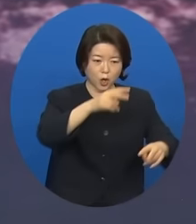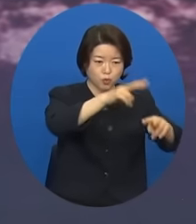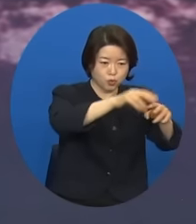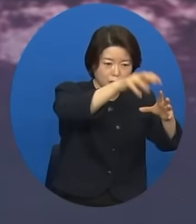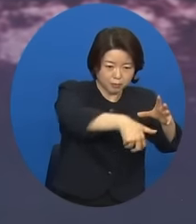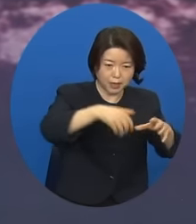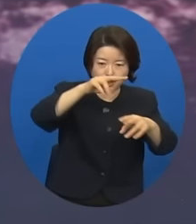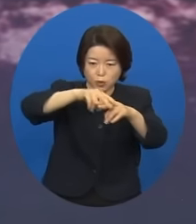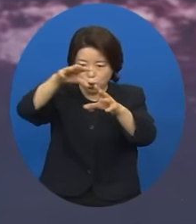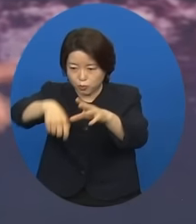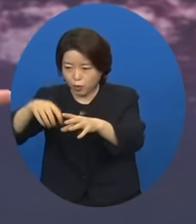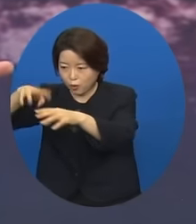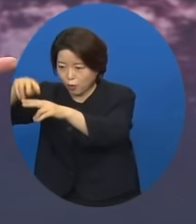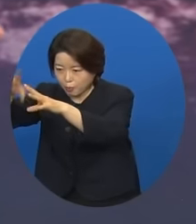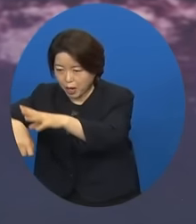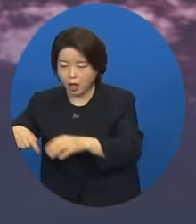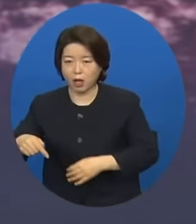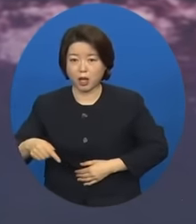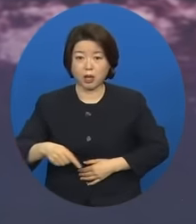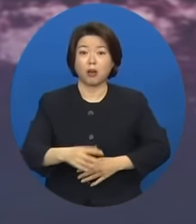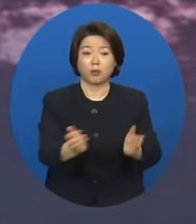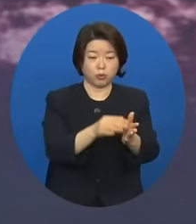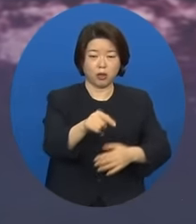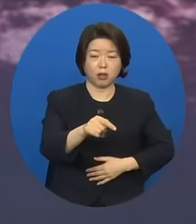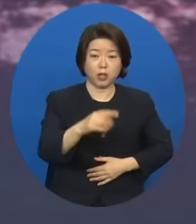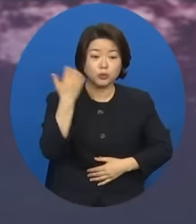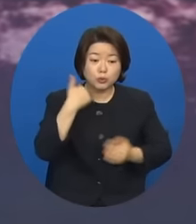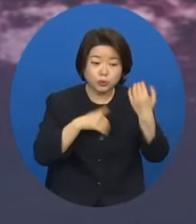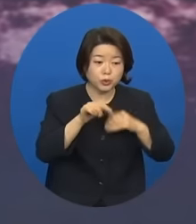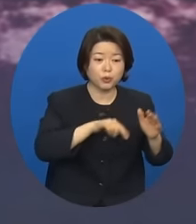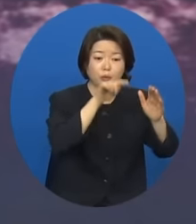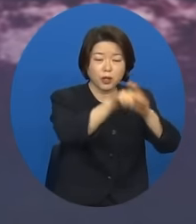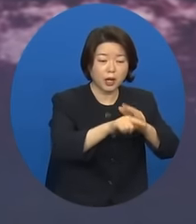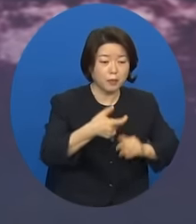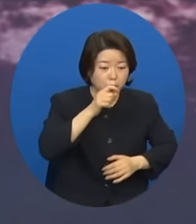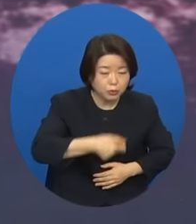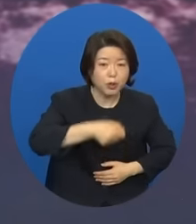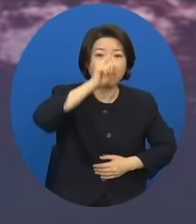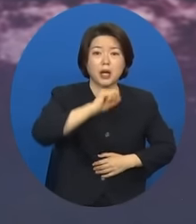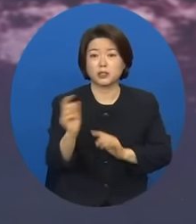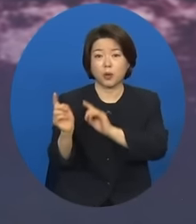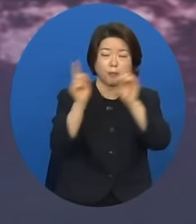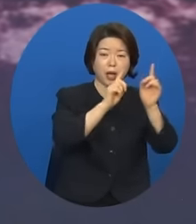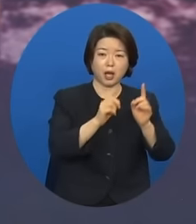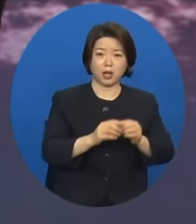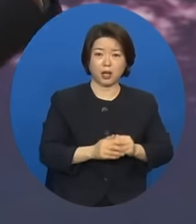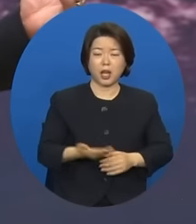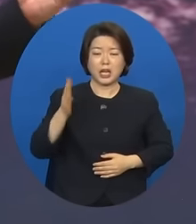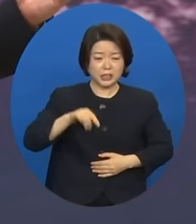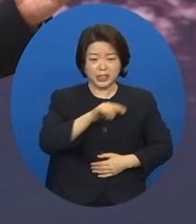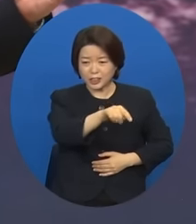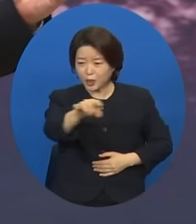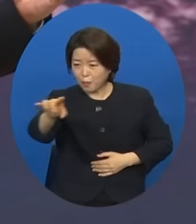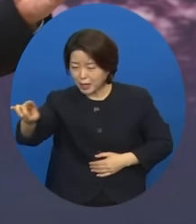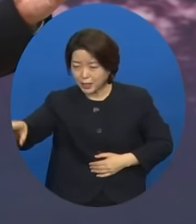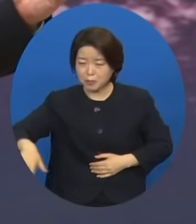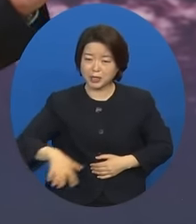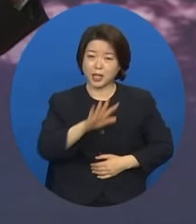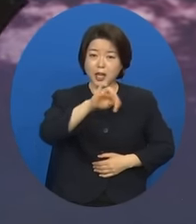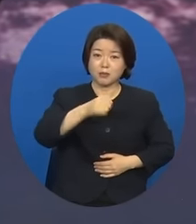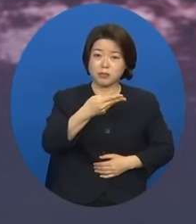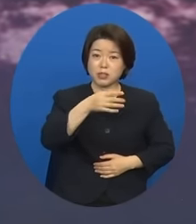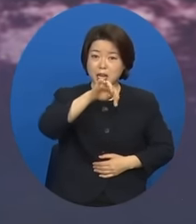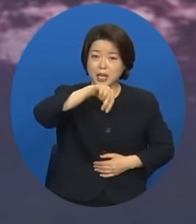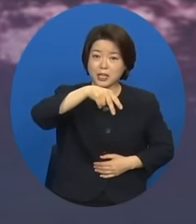그 그곳에 가면 물을 마셔서 살아나는 거죠 그런데 블레셋이 그걸 다 막아 놓은 거예요 그래서 사람들이